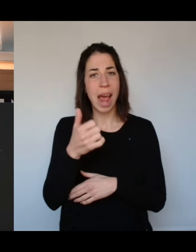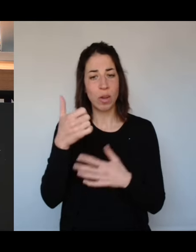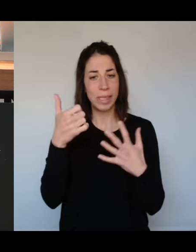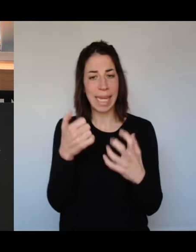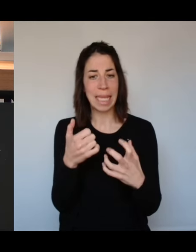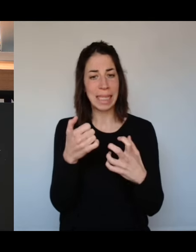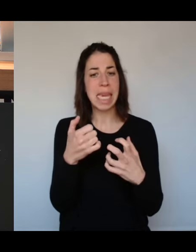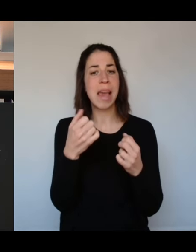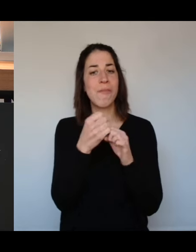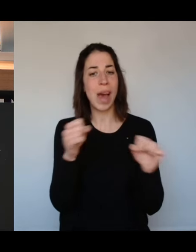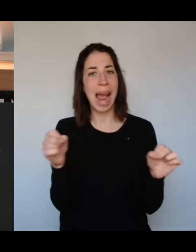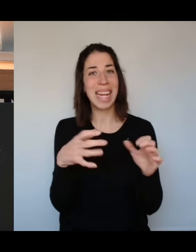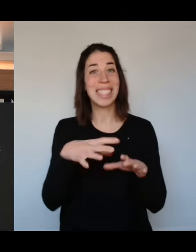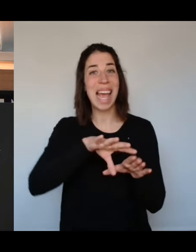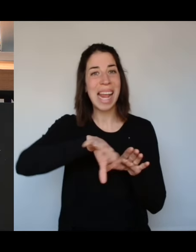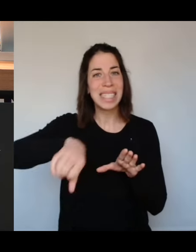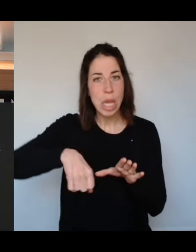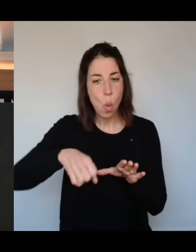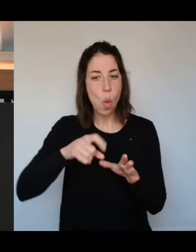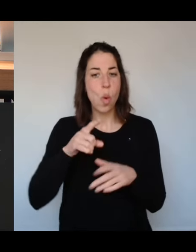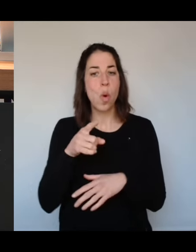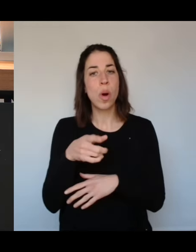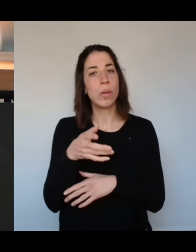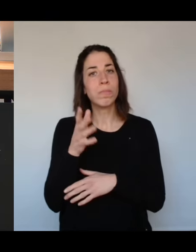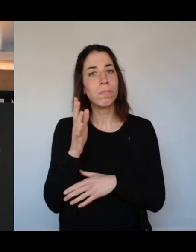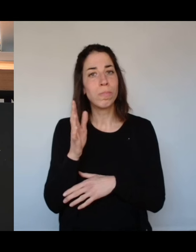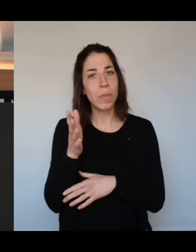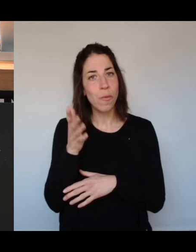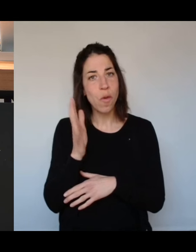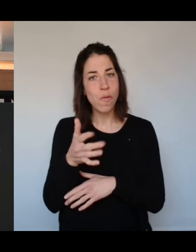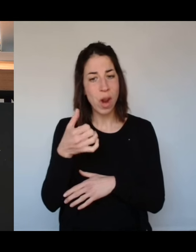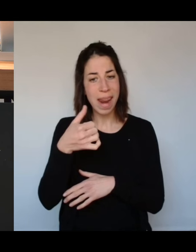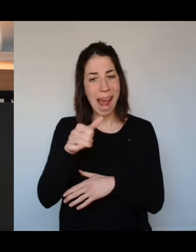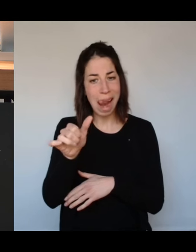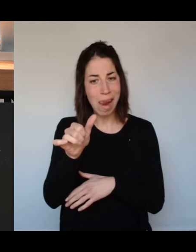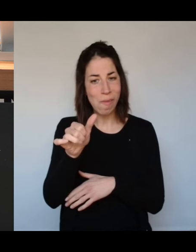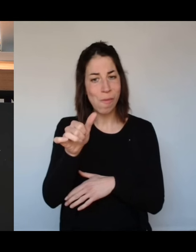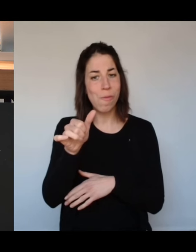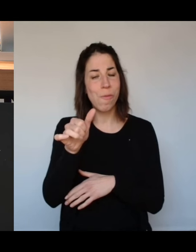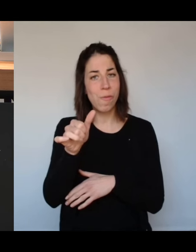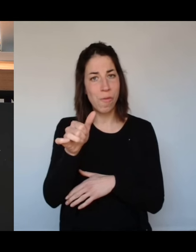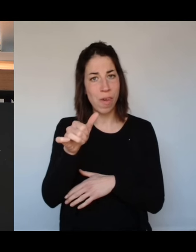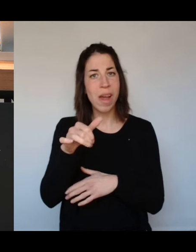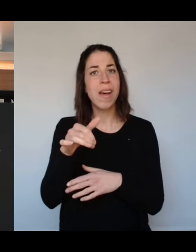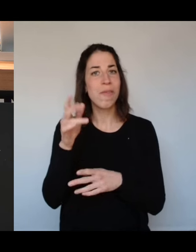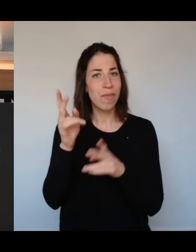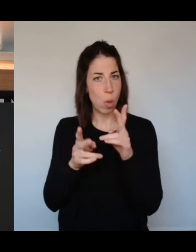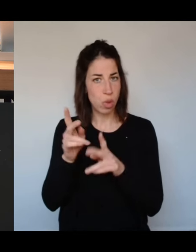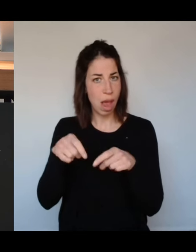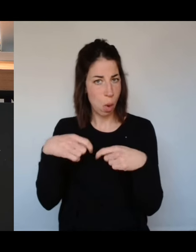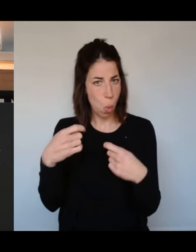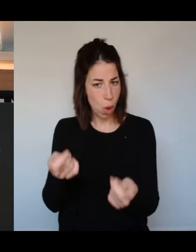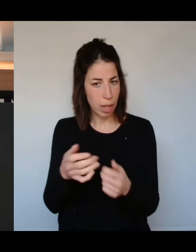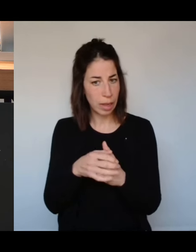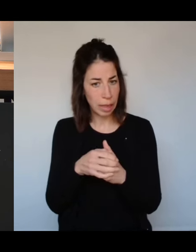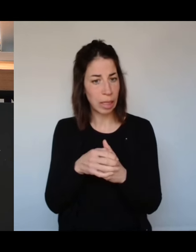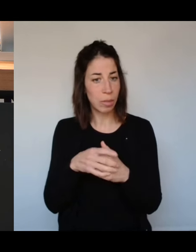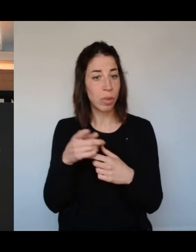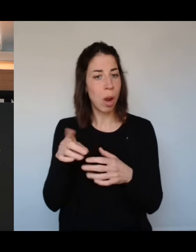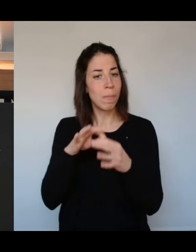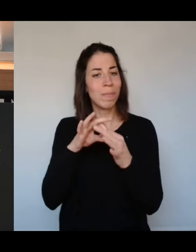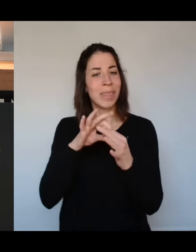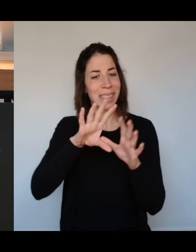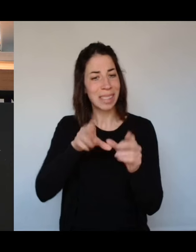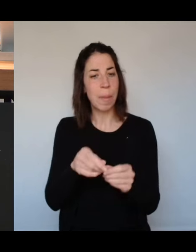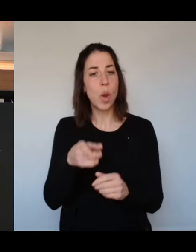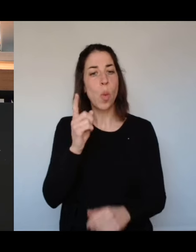verhinderte Gewalttaten. Der Drogenhandel im Görli wurde nachhaltig reduziert. Der Park war wieder relativ sicher.